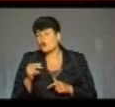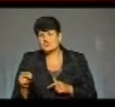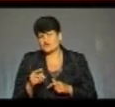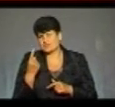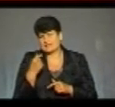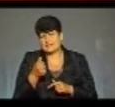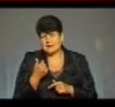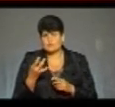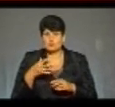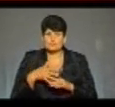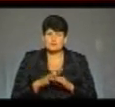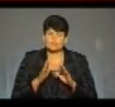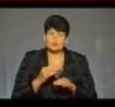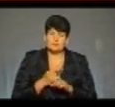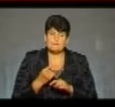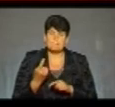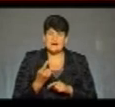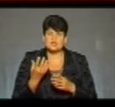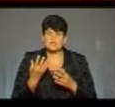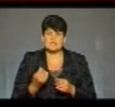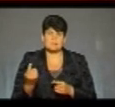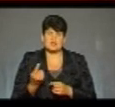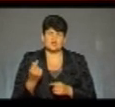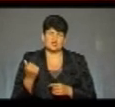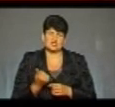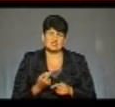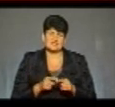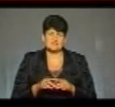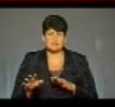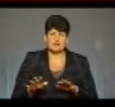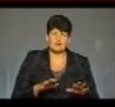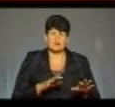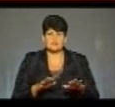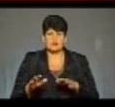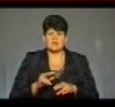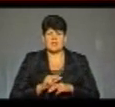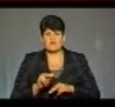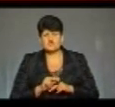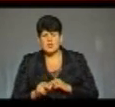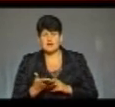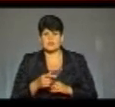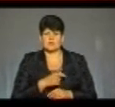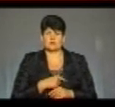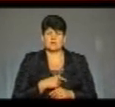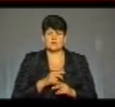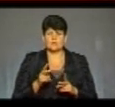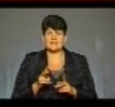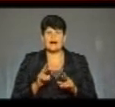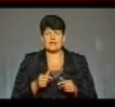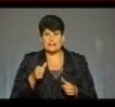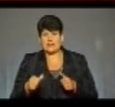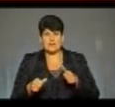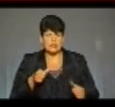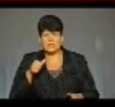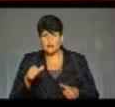розуміти, що він буде працювати. Тому що перші дні, перші тижні – це буде таке розкачування, навчання свого роду для депутатів, для декого, як тиснути на